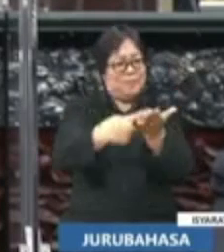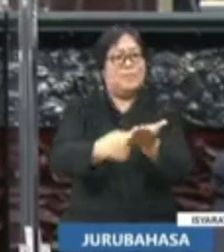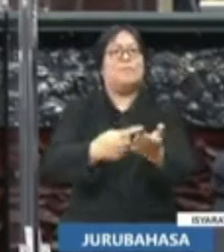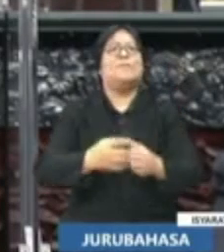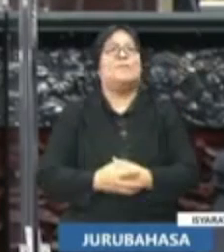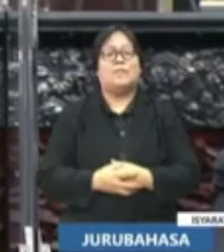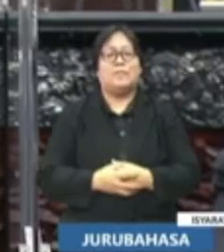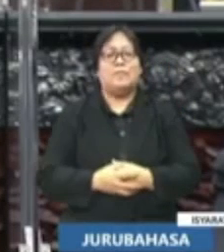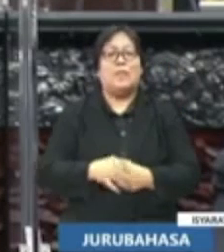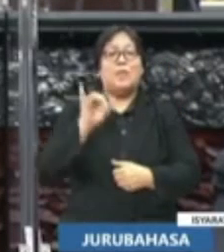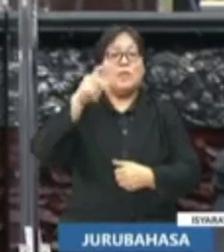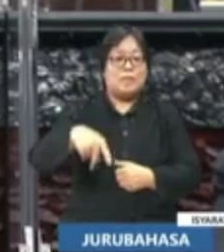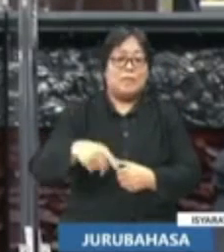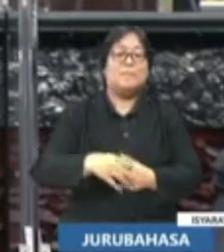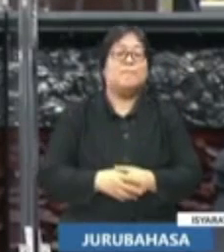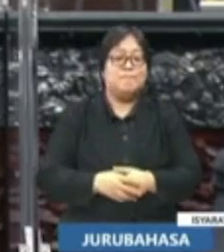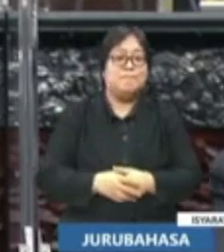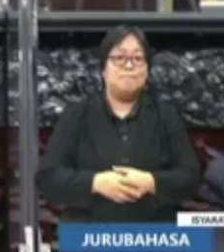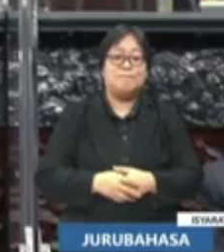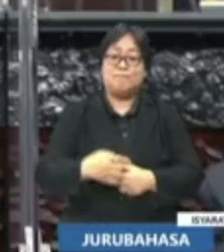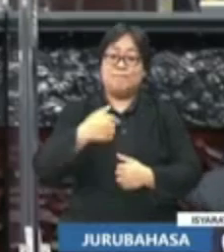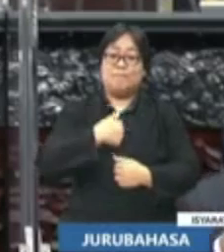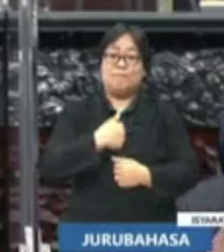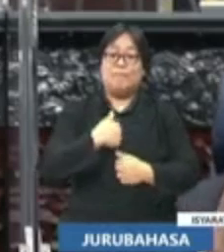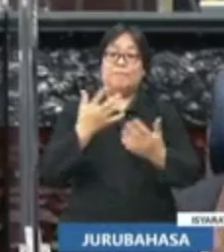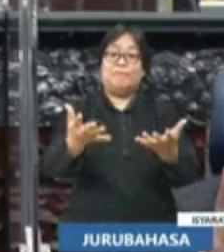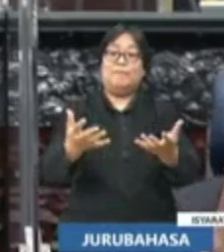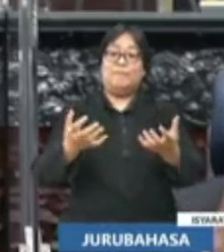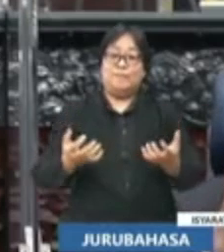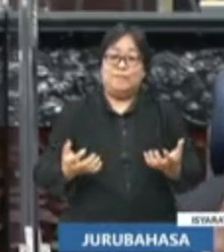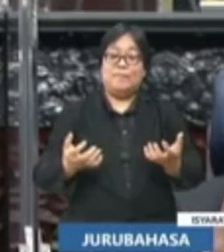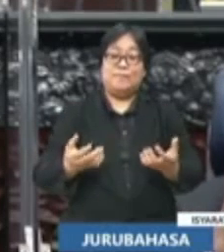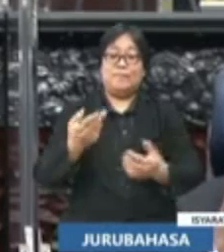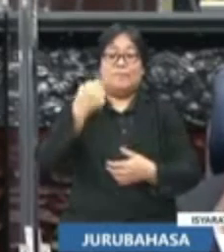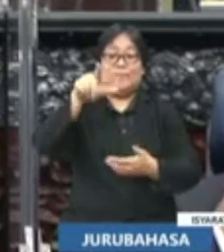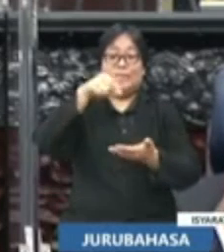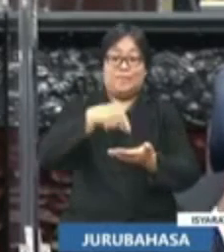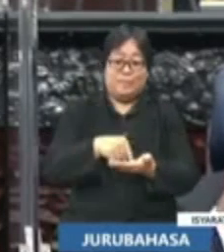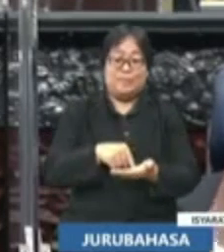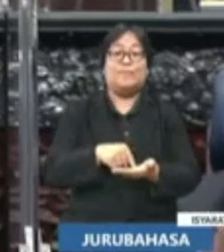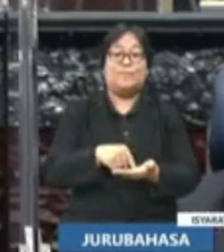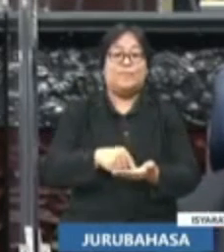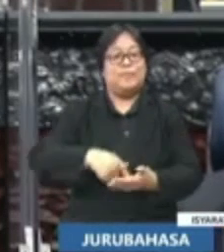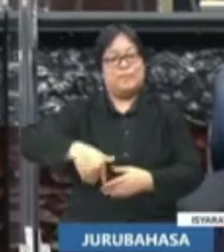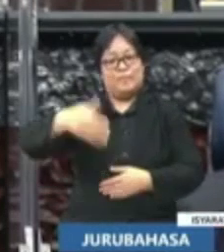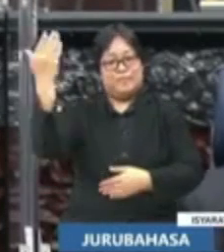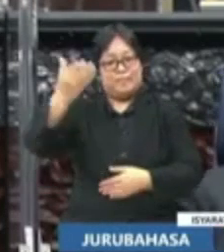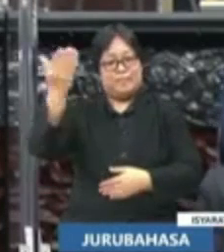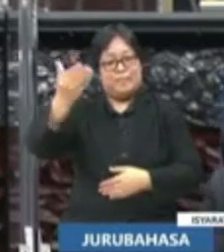membahaskan. Yang Ketua, saya mahu hal ini